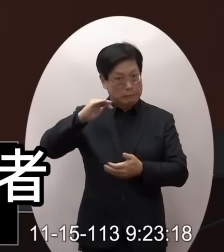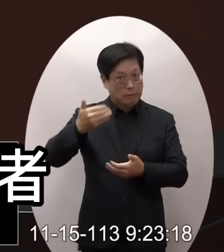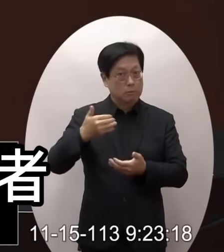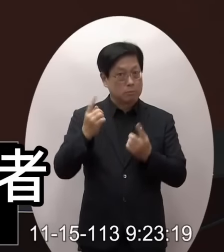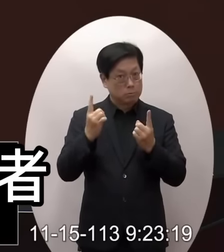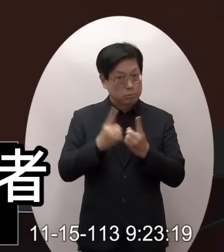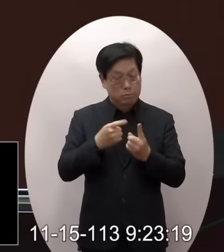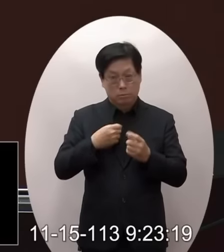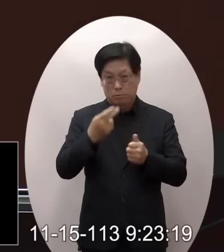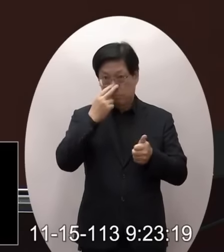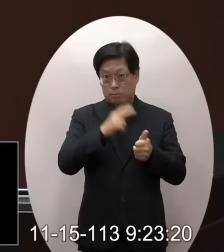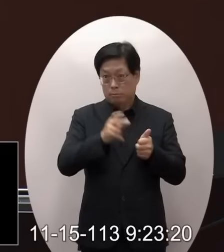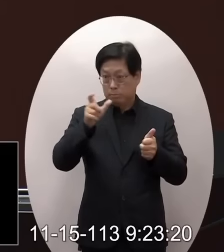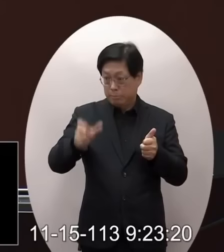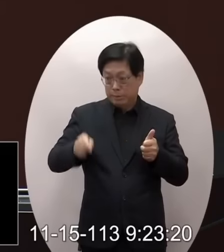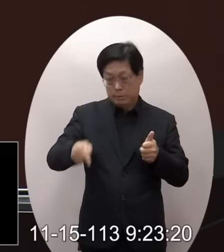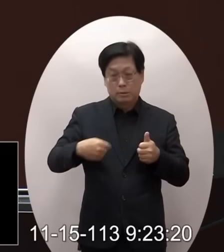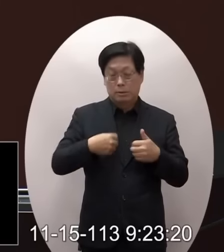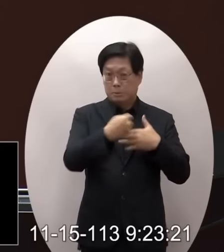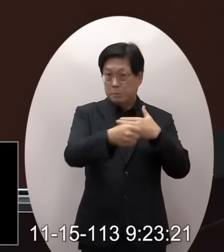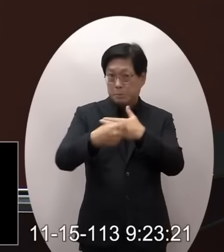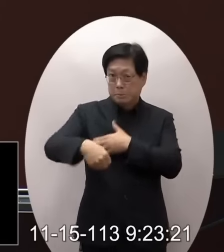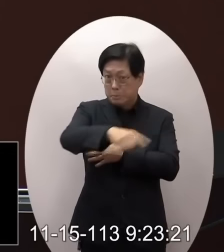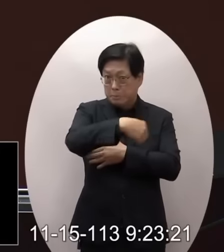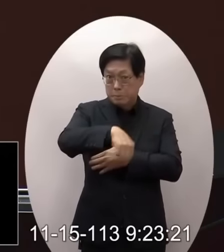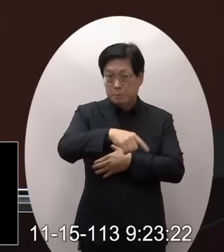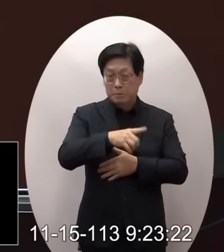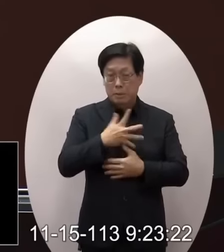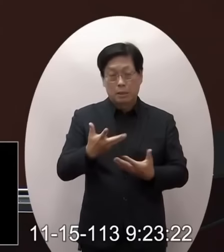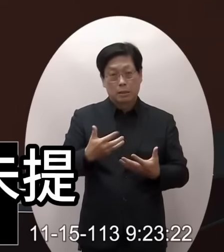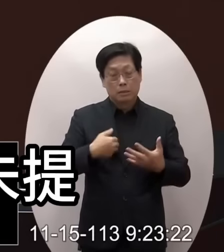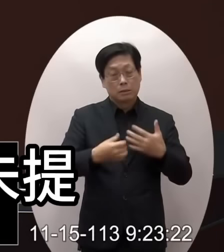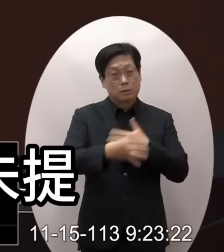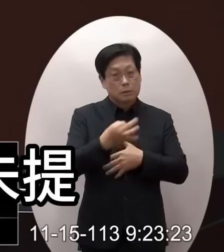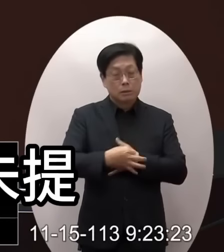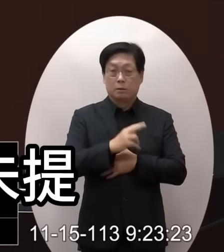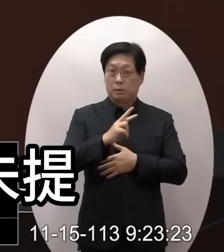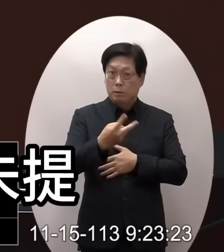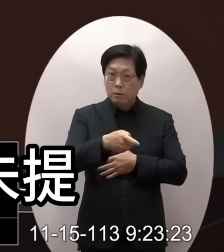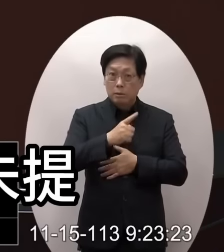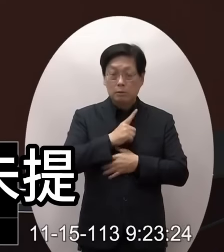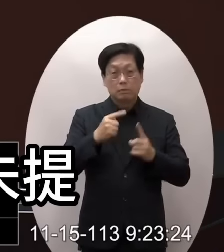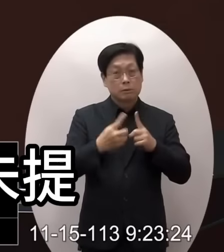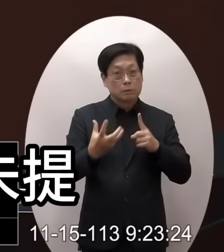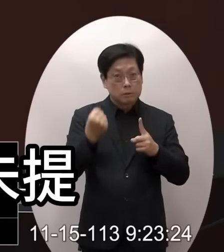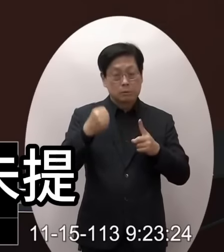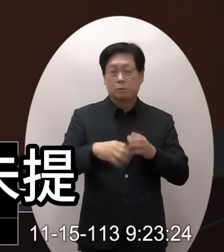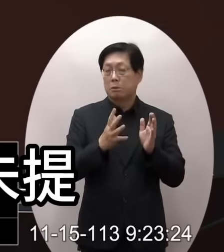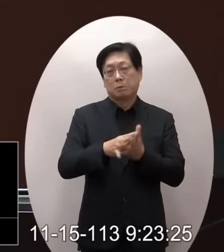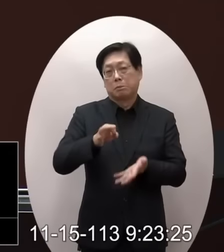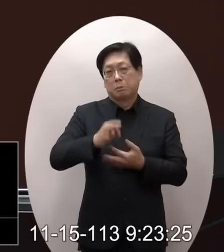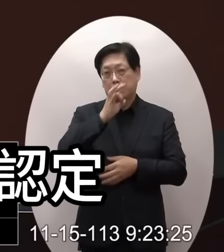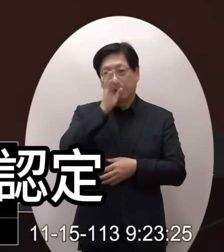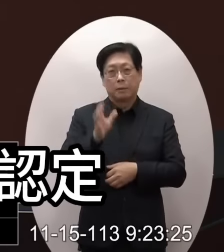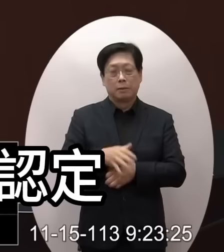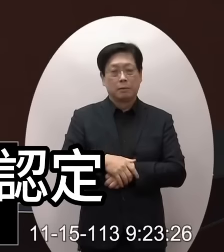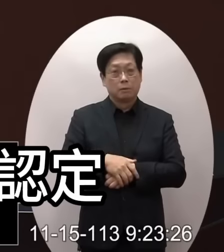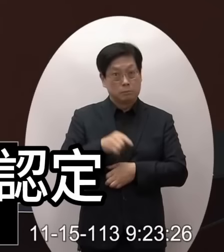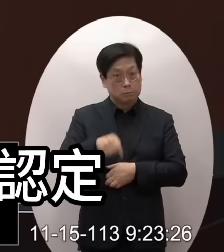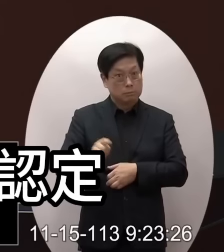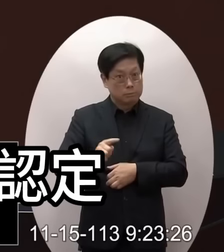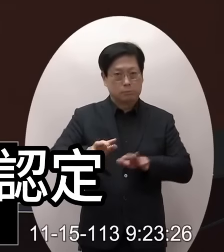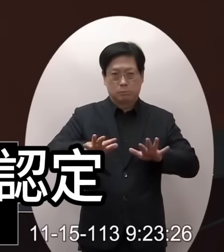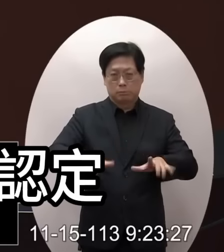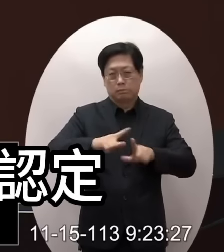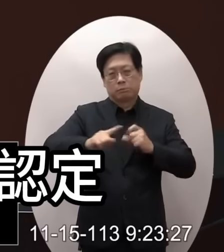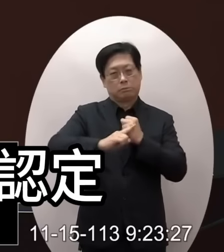加害者去伤害了这些被害人的被害者家属或被害人的人权却只字未提，这个就是现